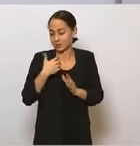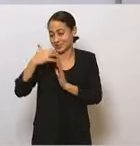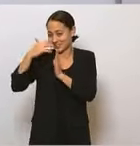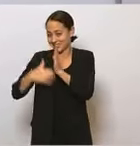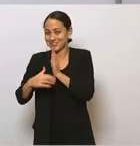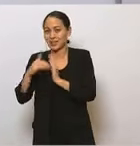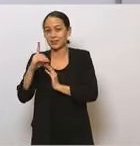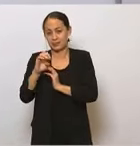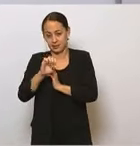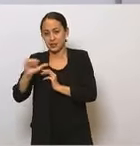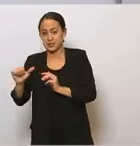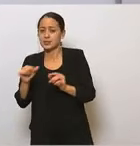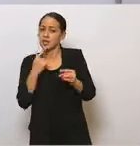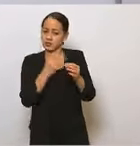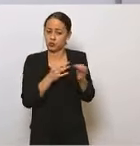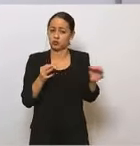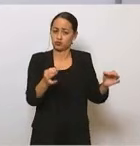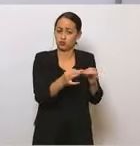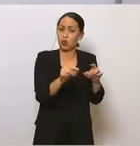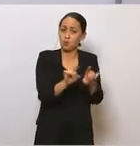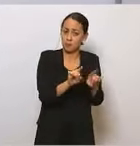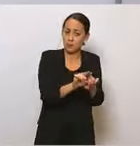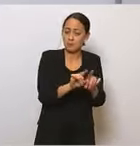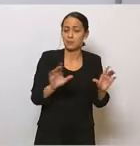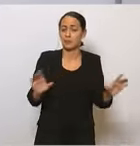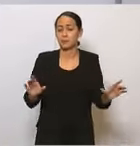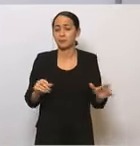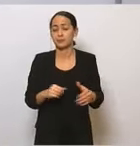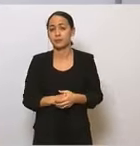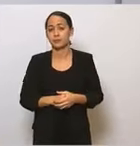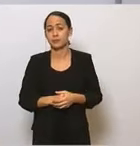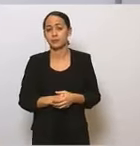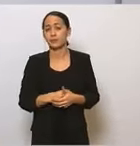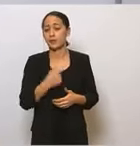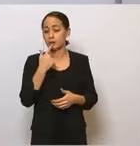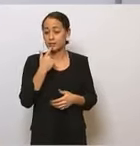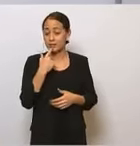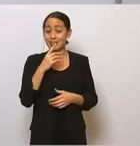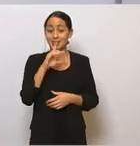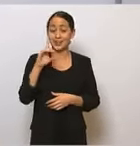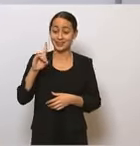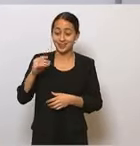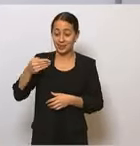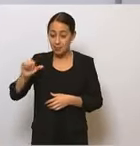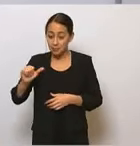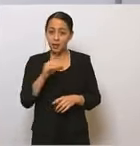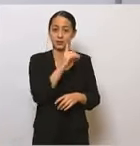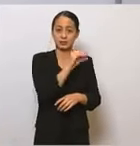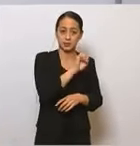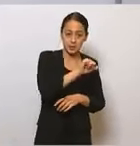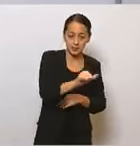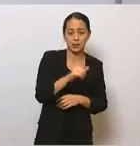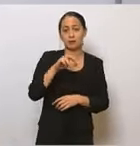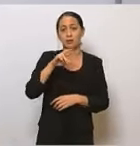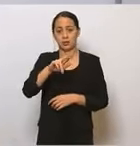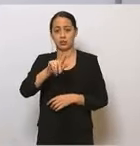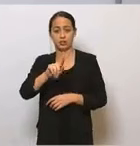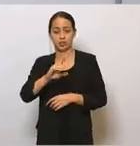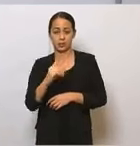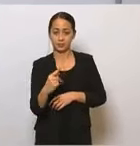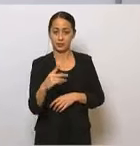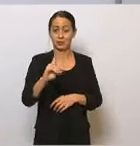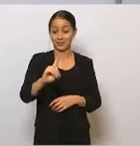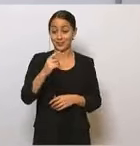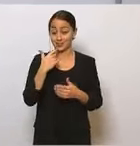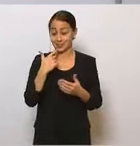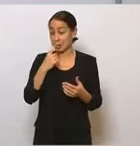son champ d'application. Et surtout, je crois que si on ajoute le DSA, le DMA, le RGPD, l'Europe est en train de